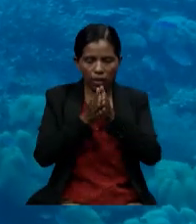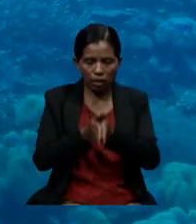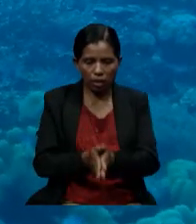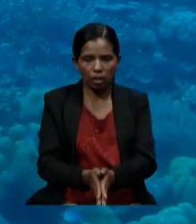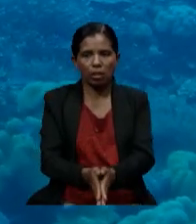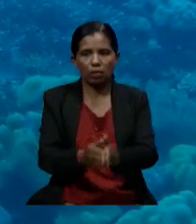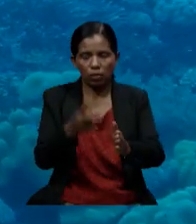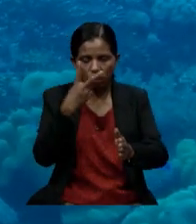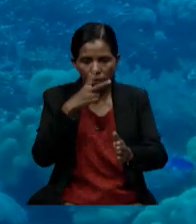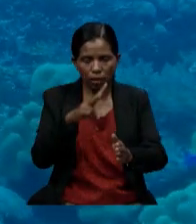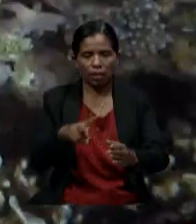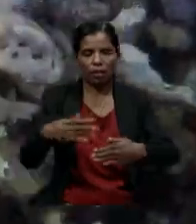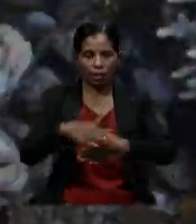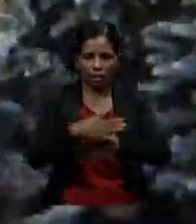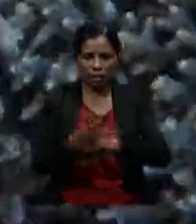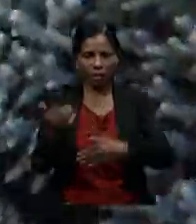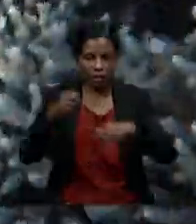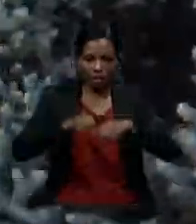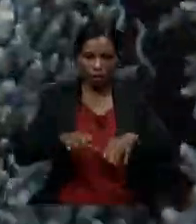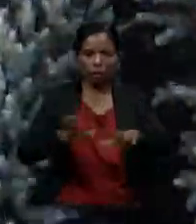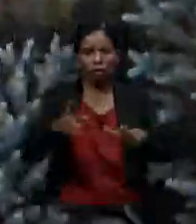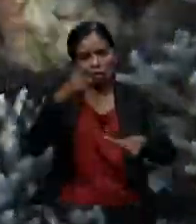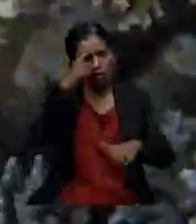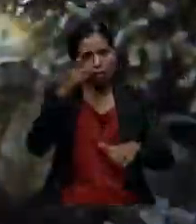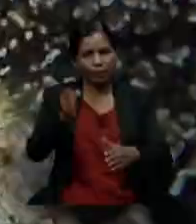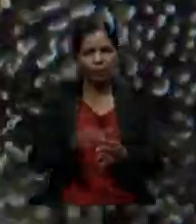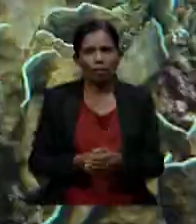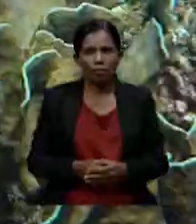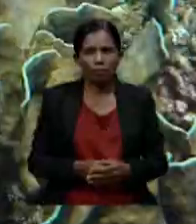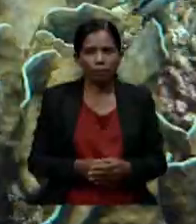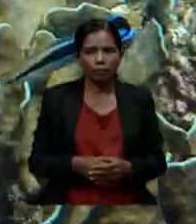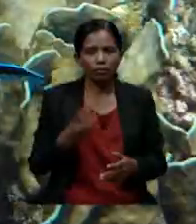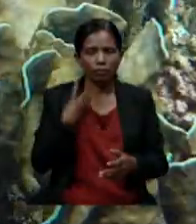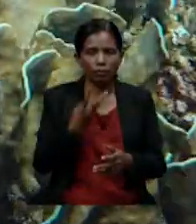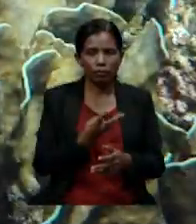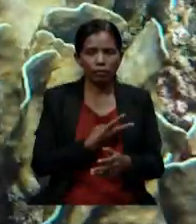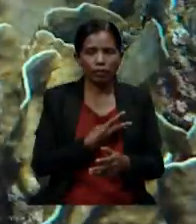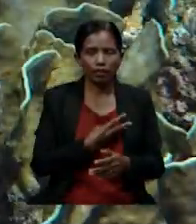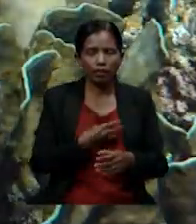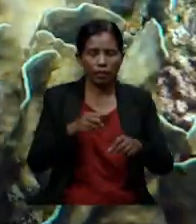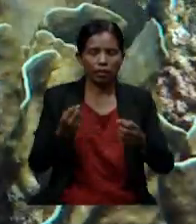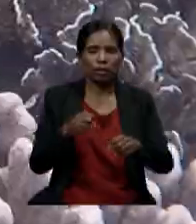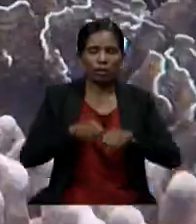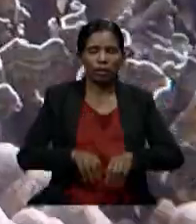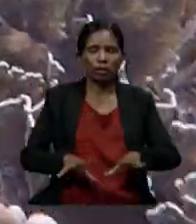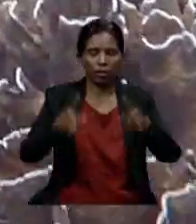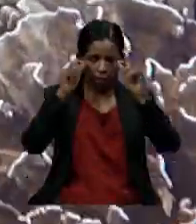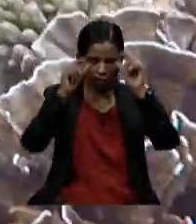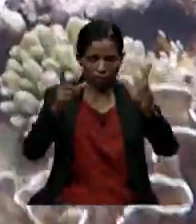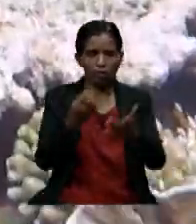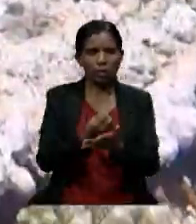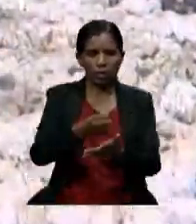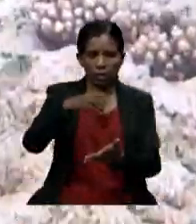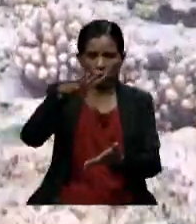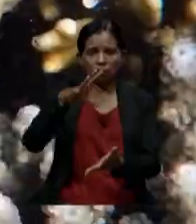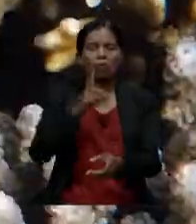species ser ne ne. Tamane maka atu de yang kata itania tasi Timor riku teves